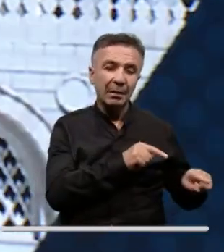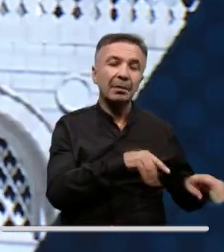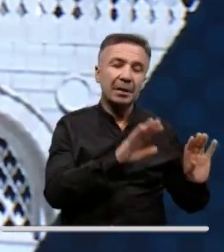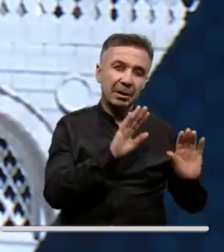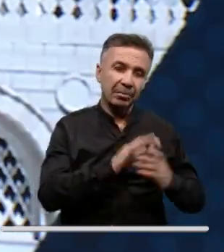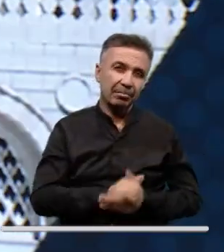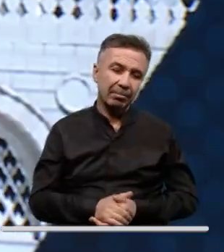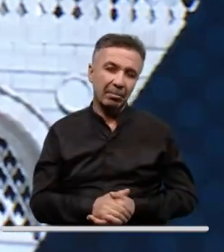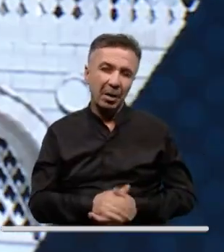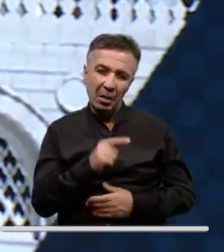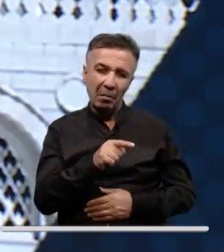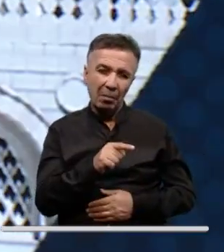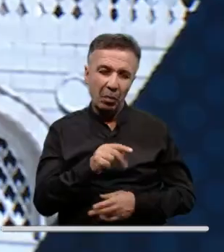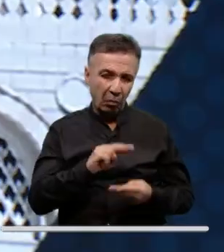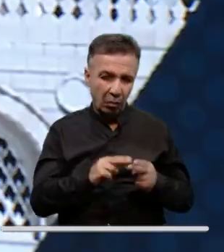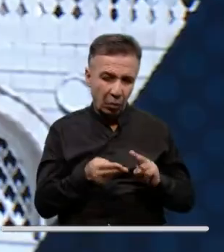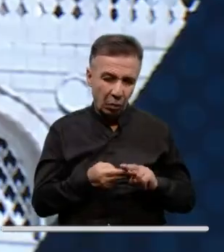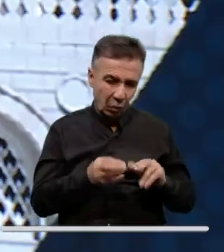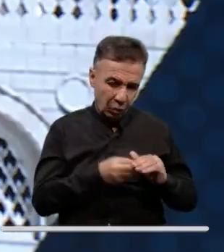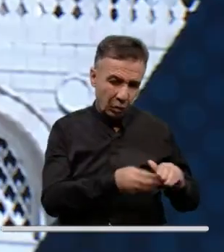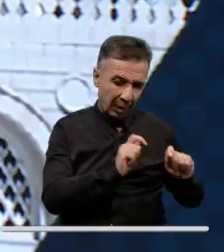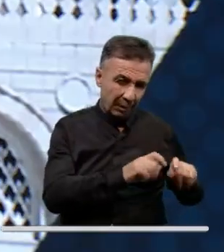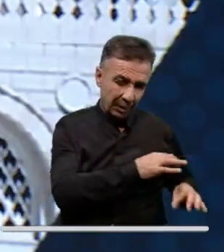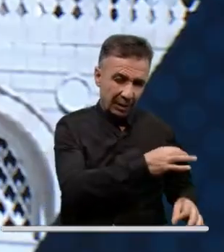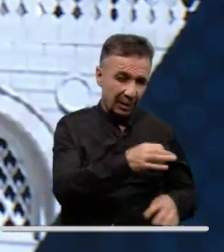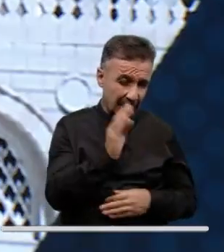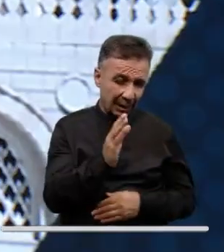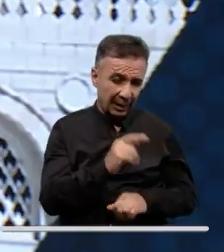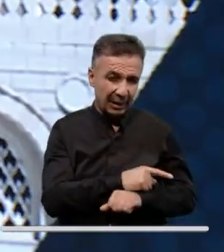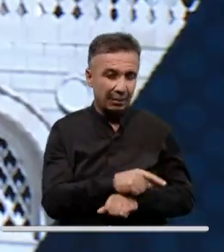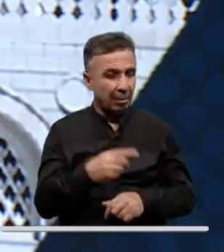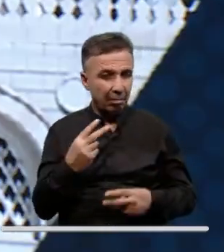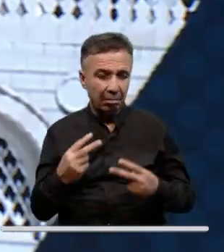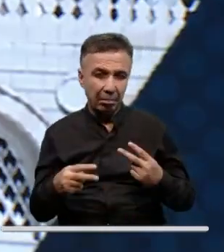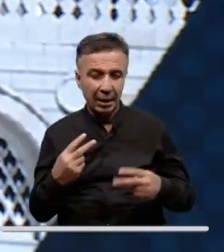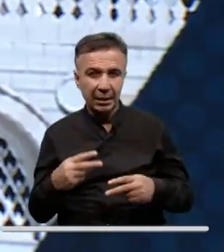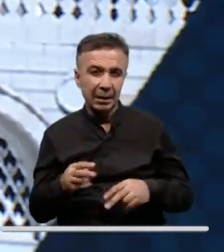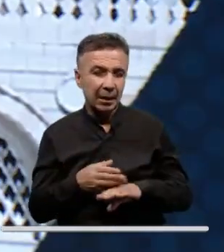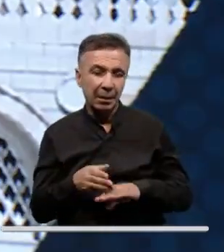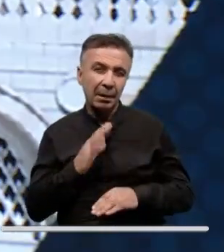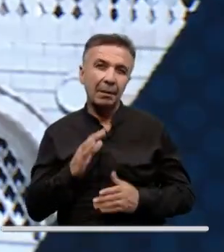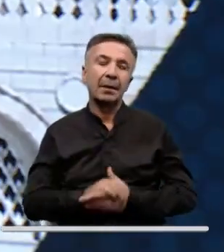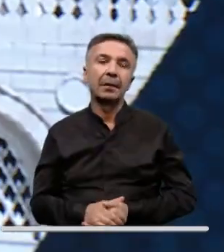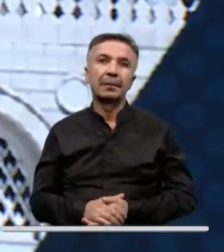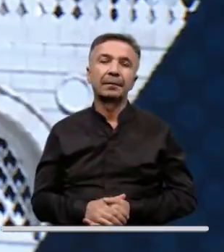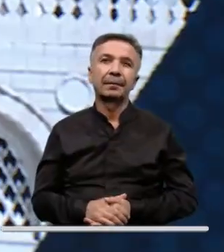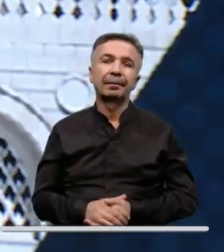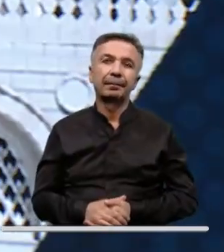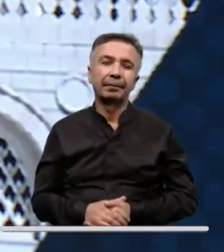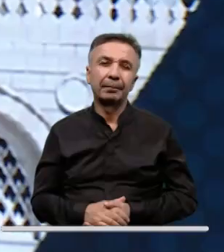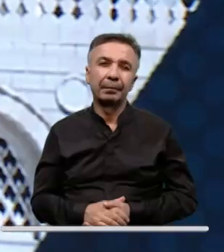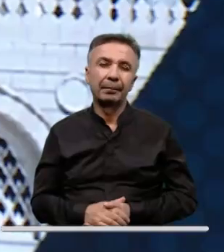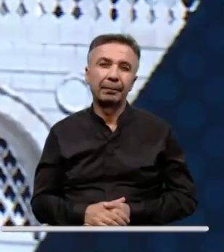Çünkü bunların yanına gittiğinizde Eee birtakım vesilelerle Ben şimdi o Detaylara girmek istemiyorum Konumuz o değil